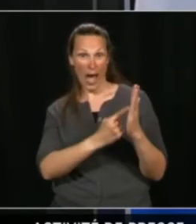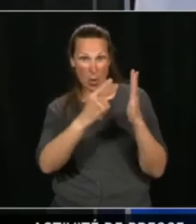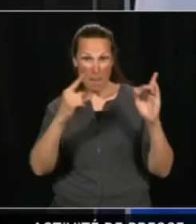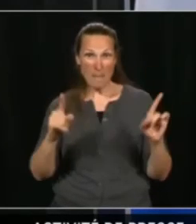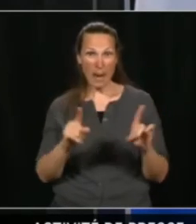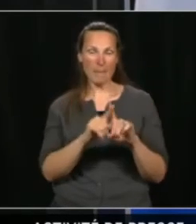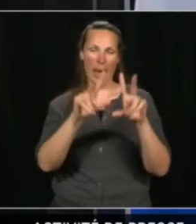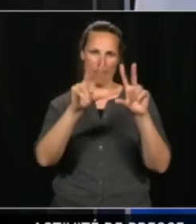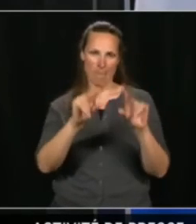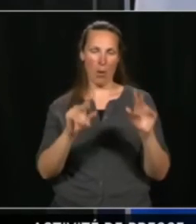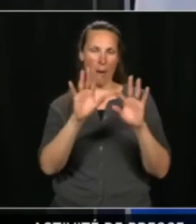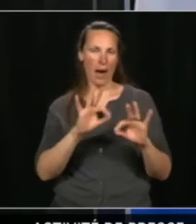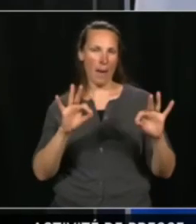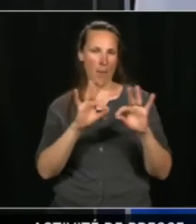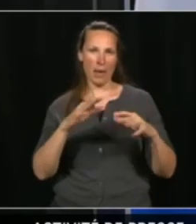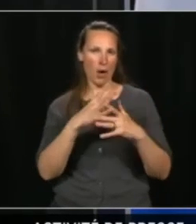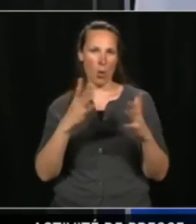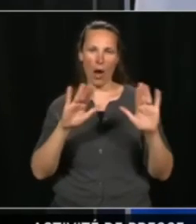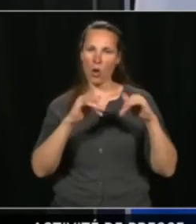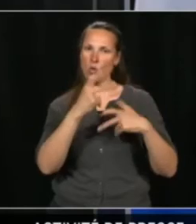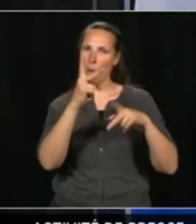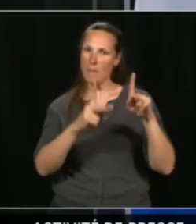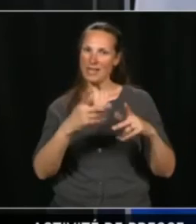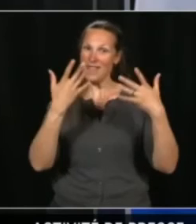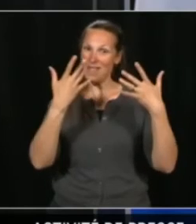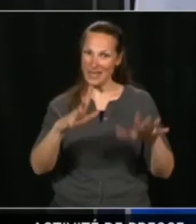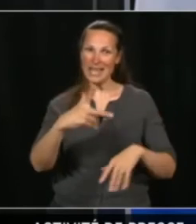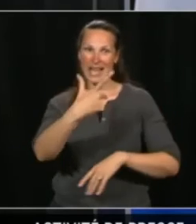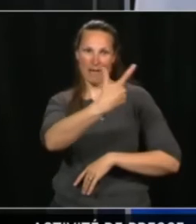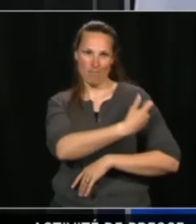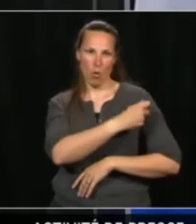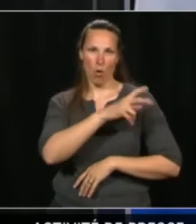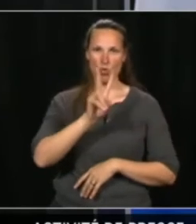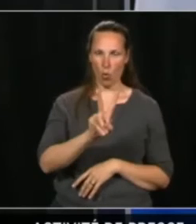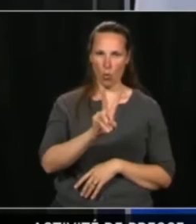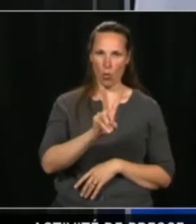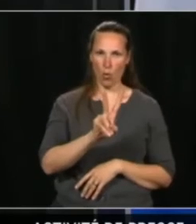près la fin août. Donc, ce serait comme impossible là,